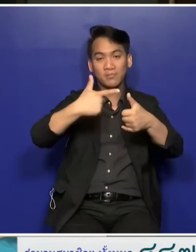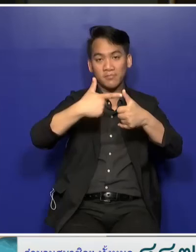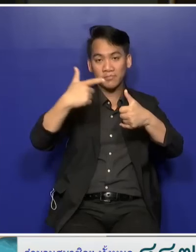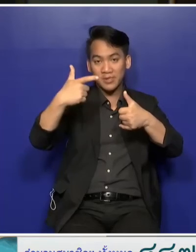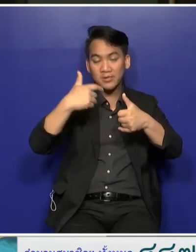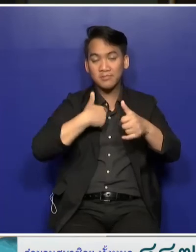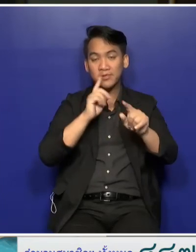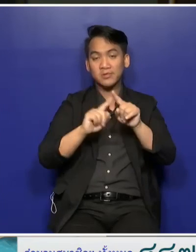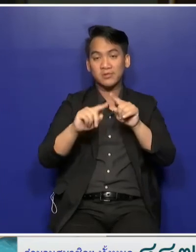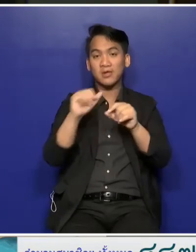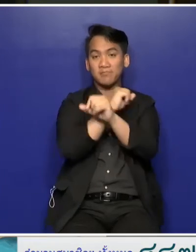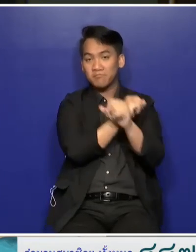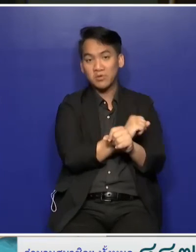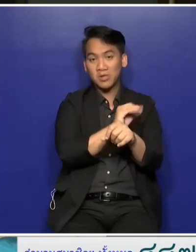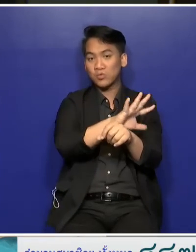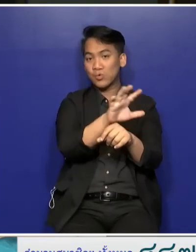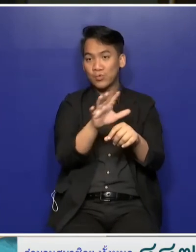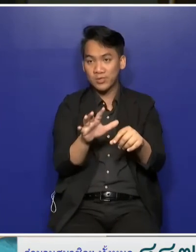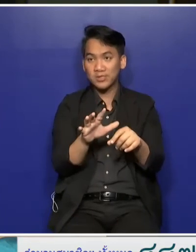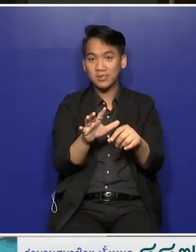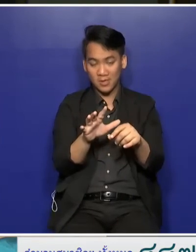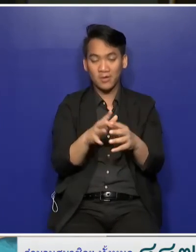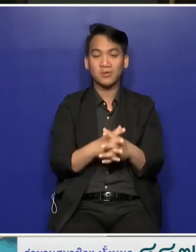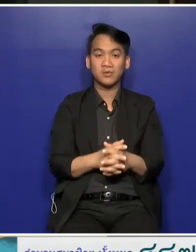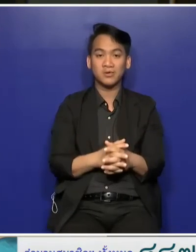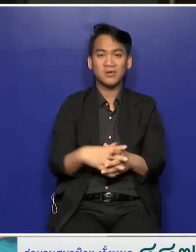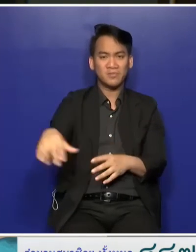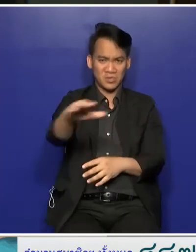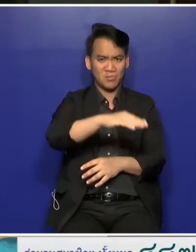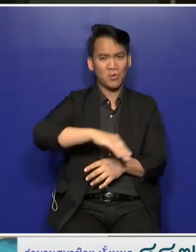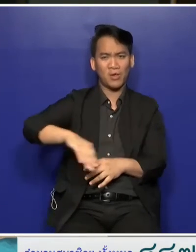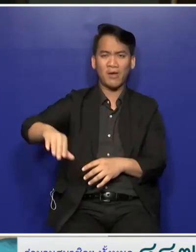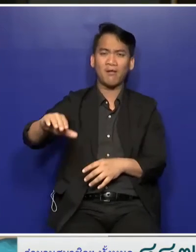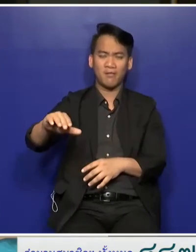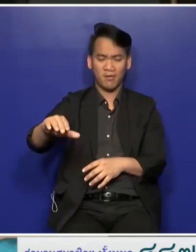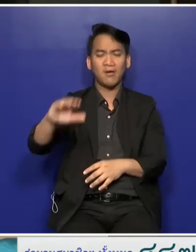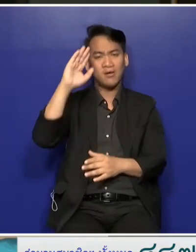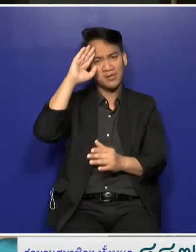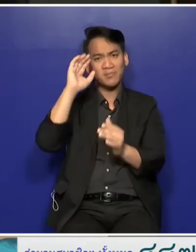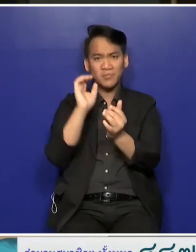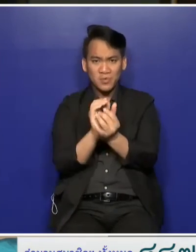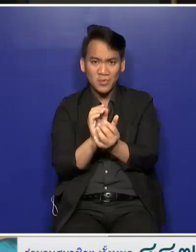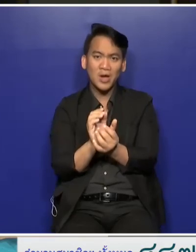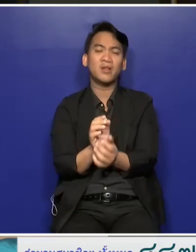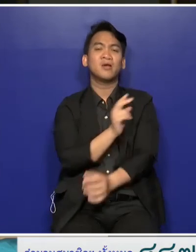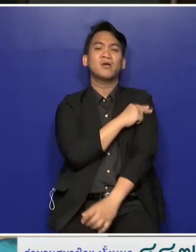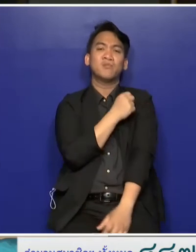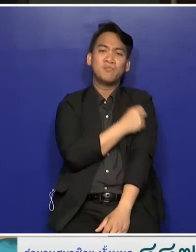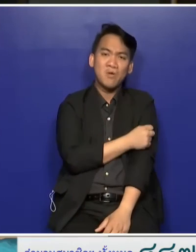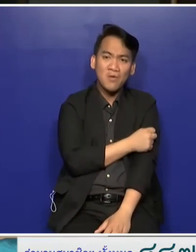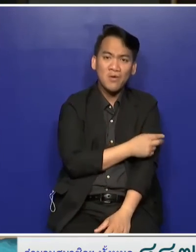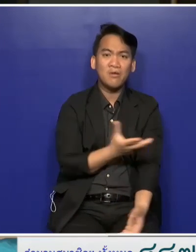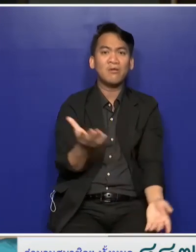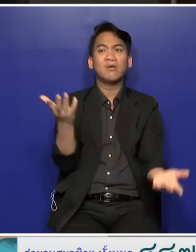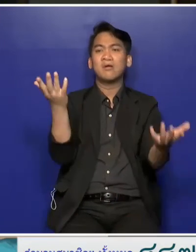เปนกสาหักการที่คับขันของประเทศเราต้ชวยกทุฝ่ายทุคนุกภาคทุกส่วนนะครับแล้วก็ไม่ควจะยืดติด